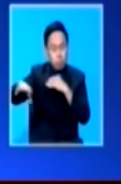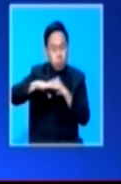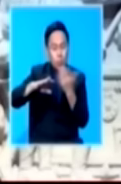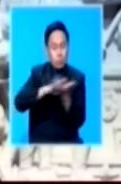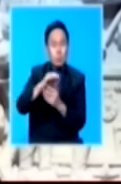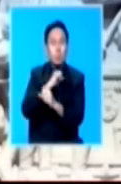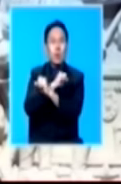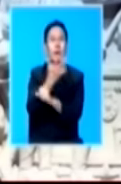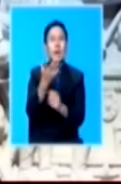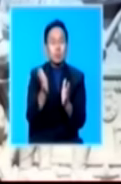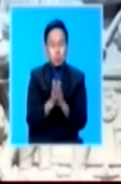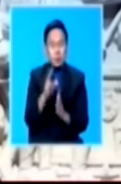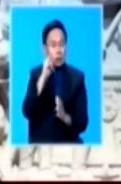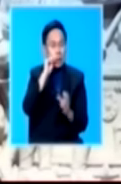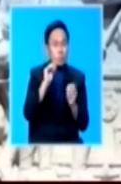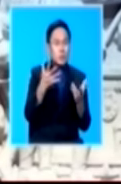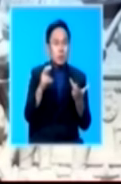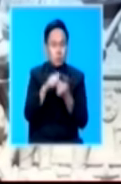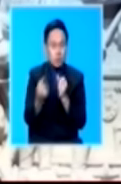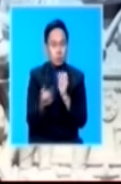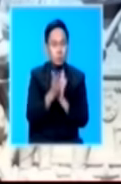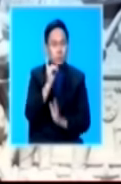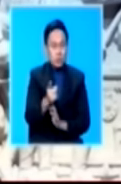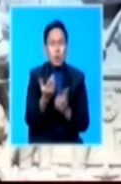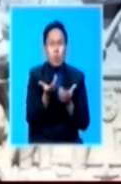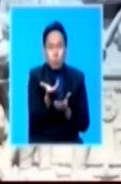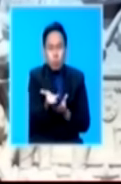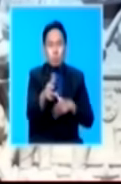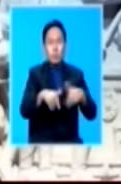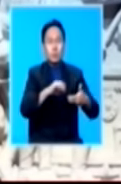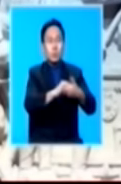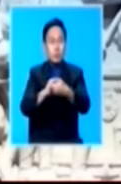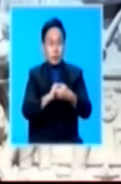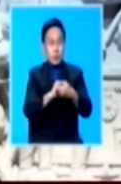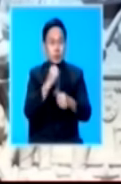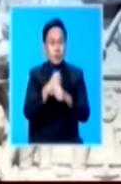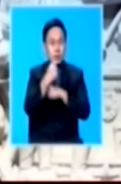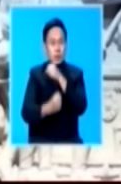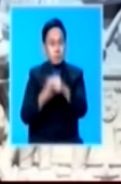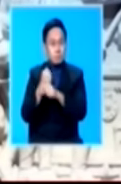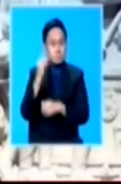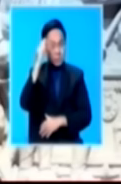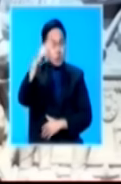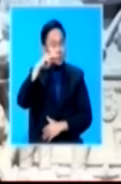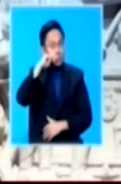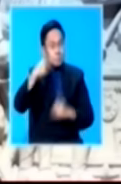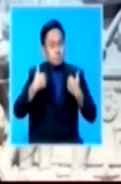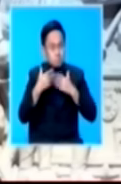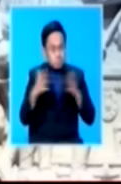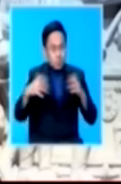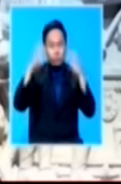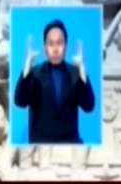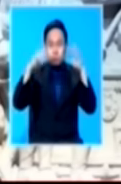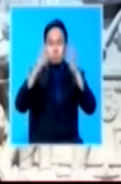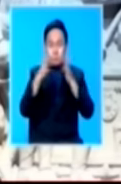แล้วเพราะฉะนั้นอันนี้ก็คือปัญหาของเราในเวลานี้นะครับก็ขอความร่วมมือไประยะเวลาหนึ่งนะครับถ้าปีหน้าน้ำมันมากขึ้นฝนตกมากขึ้นก็คง